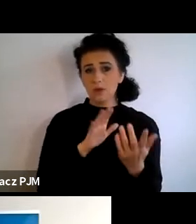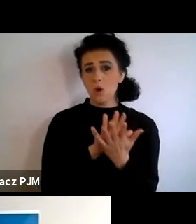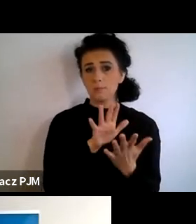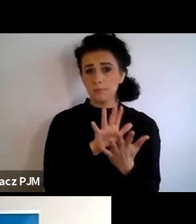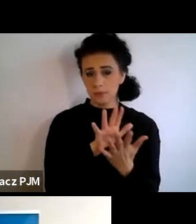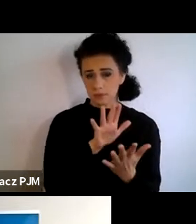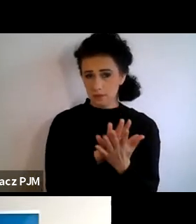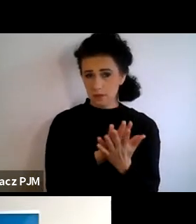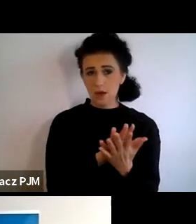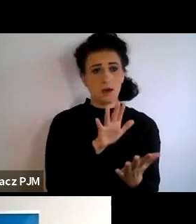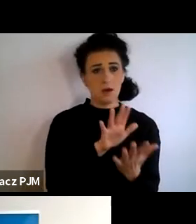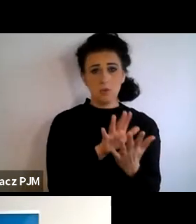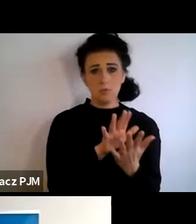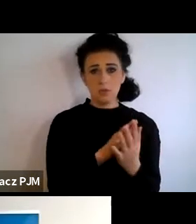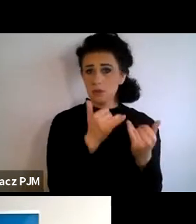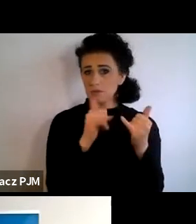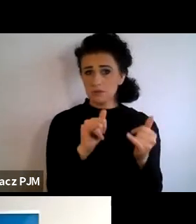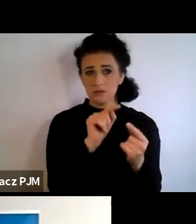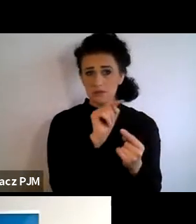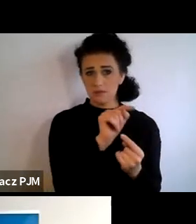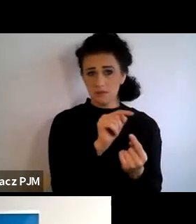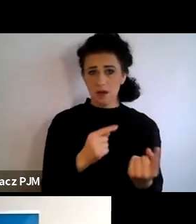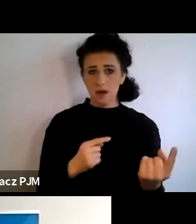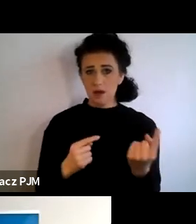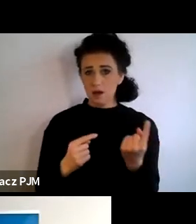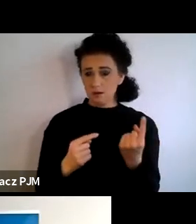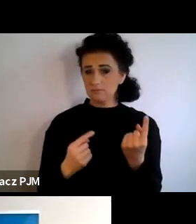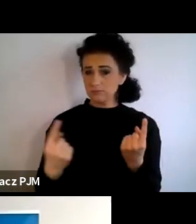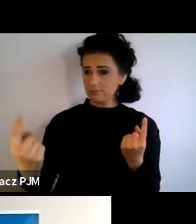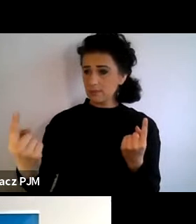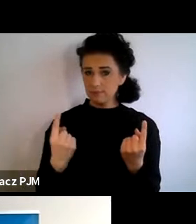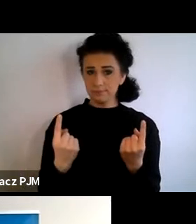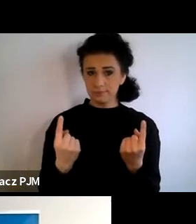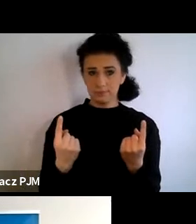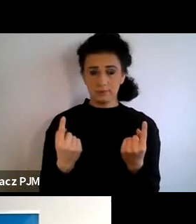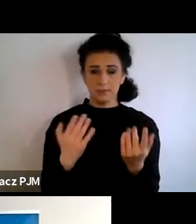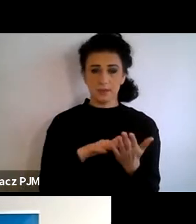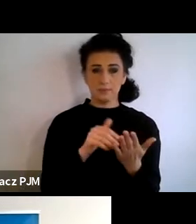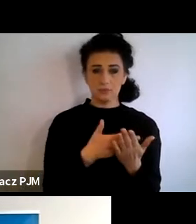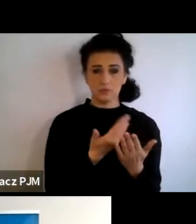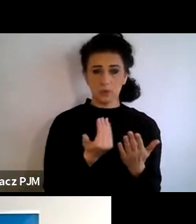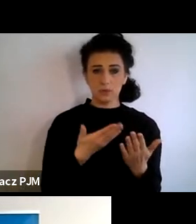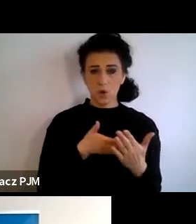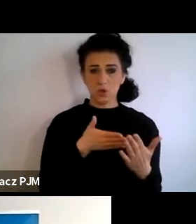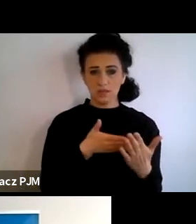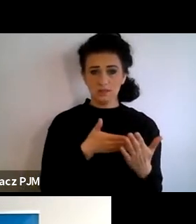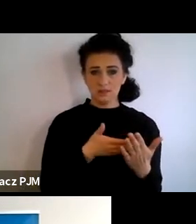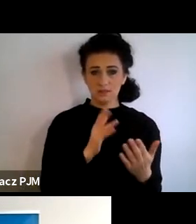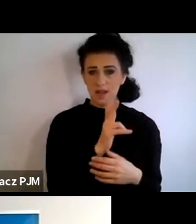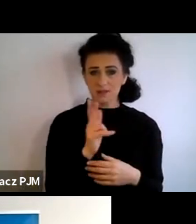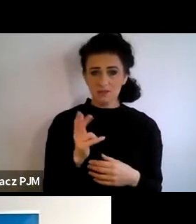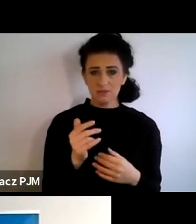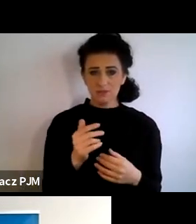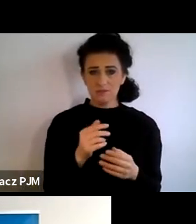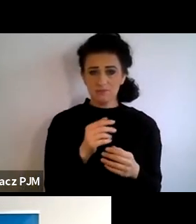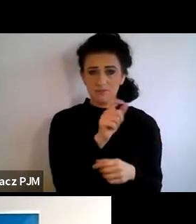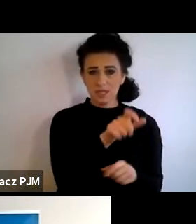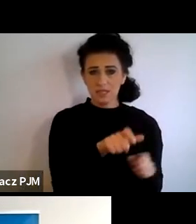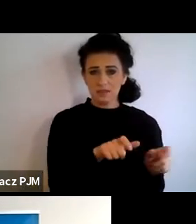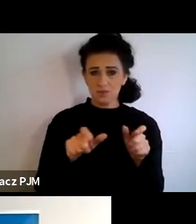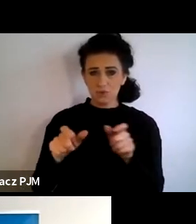te opinie często są bardzo subiektywne, tak. Jeśli pytamy odbiorców z jakimiś ograniczeniami, no bo każdy patrzy tylko pod swoim kątem,